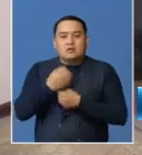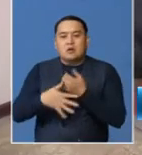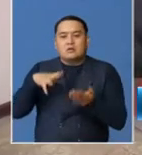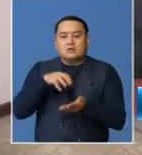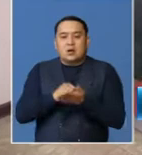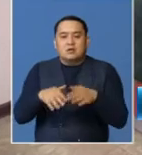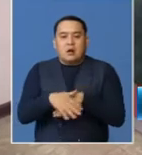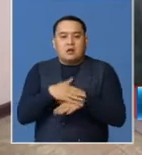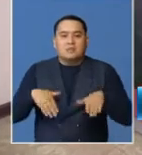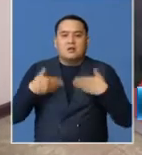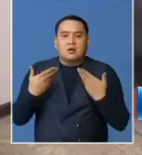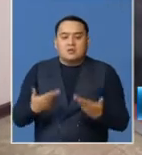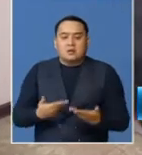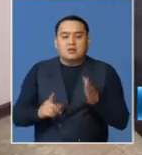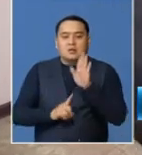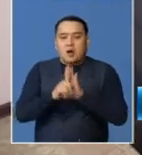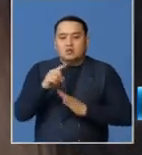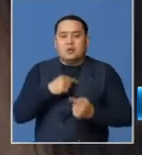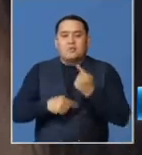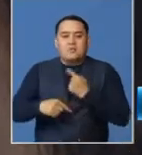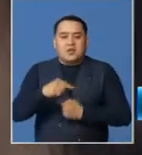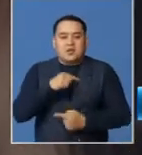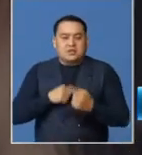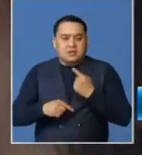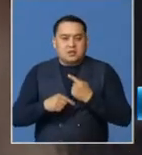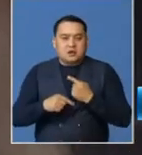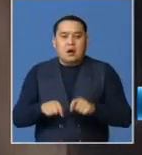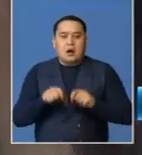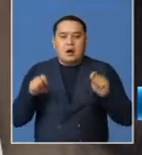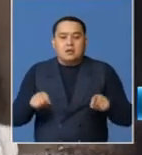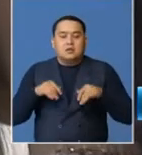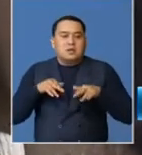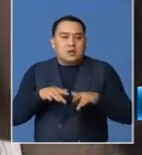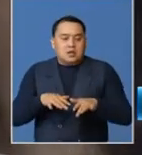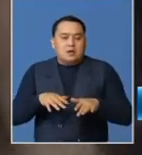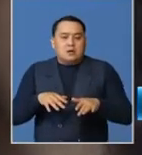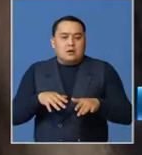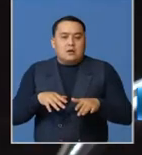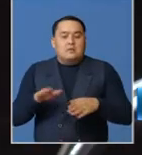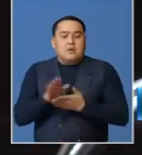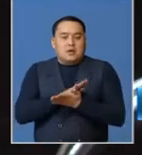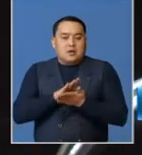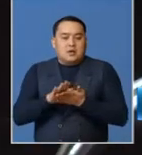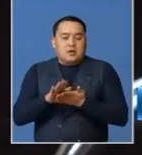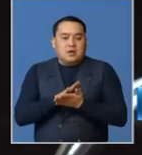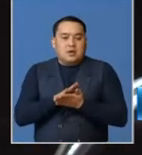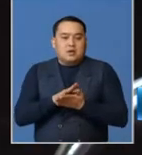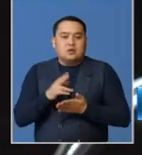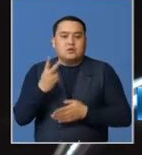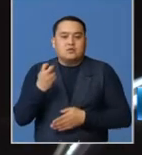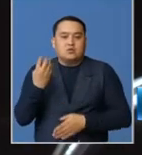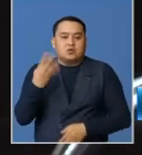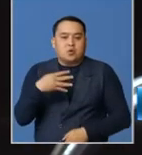занятости населения предоставила начинающему предпринимателю для открытия дела безвозмездный грант в размере